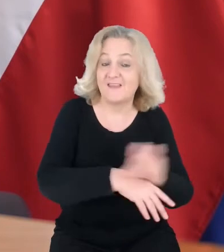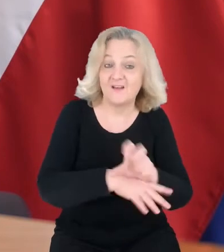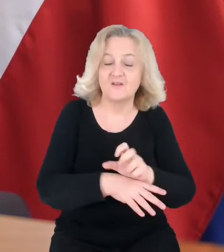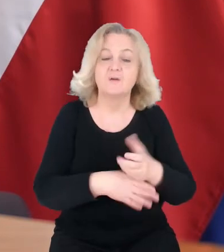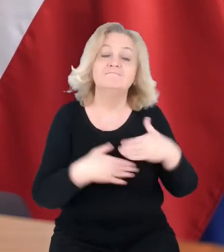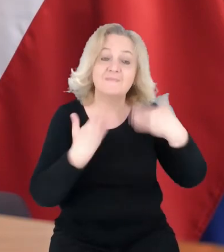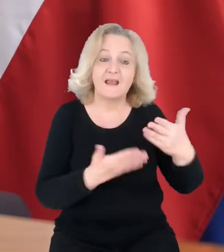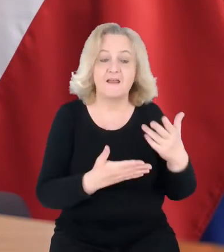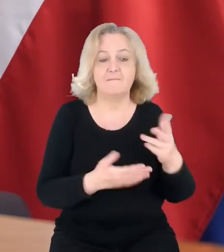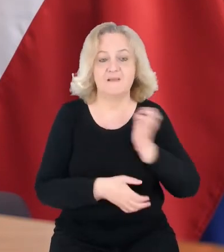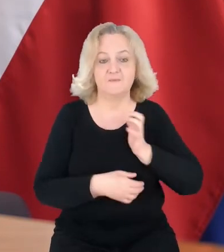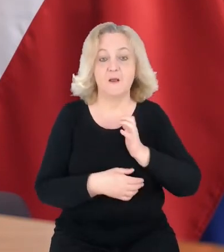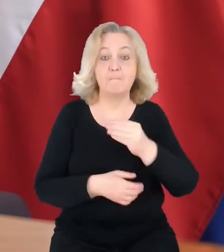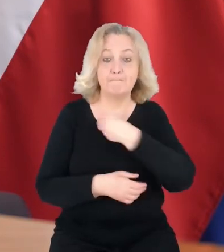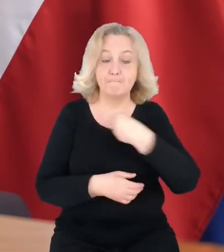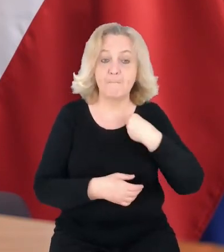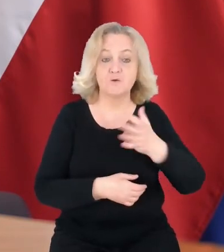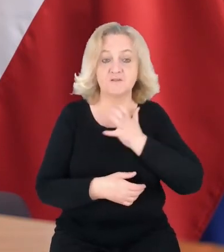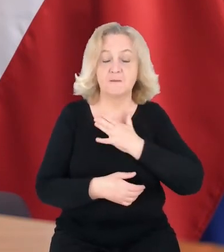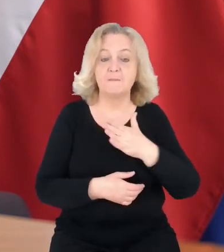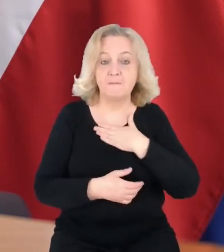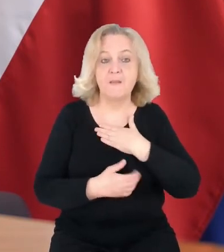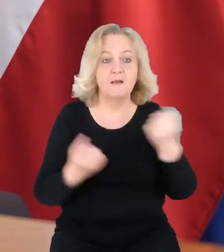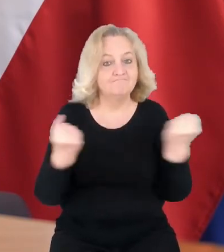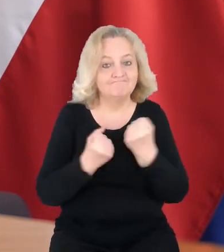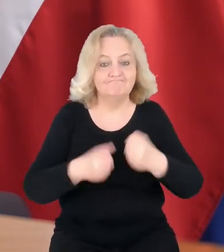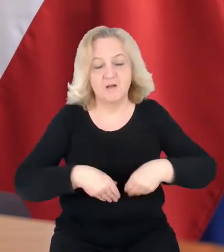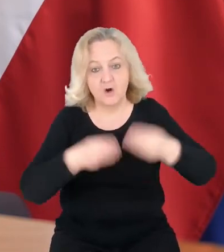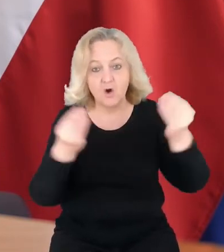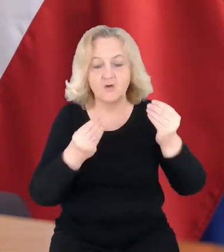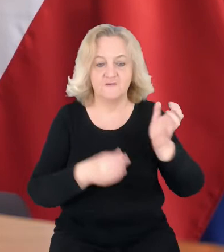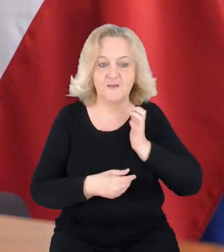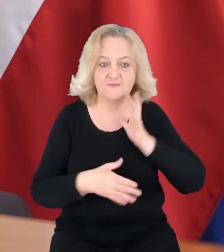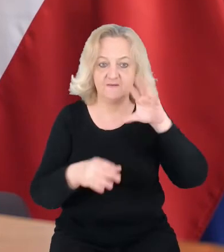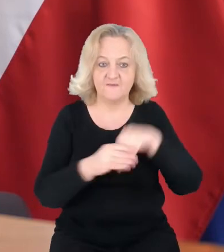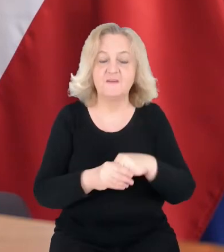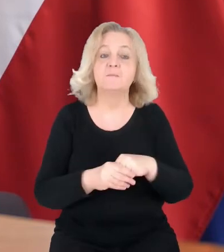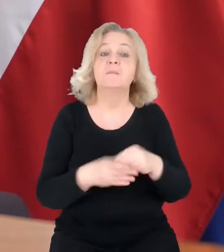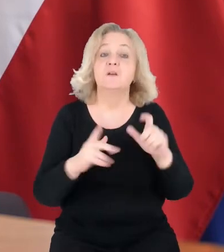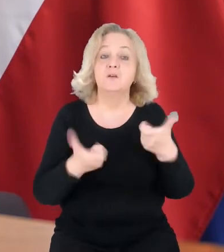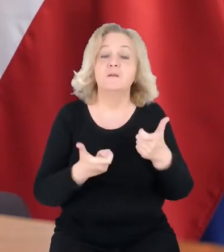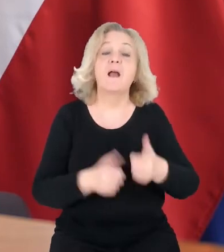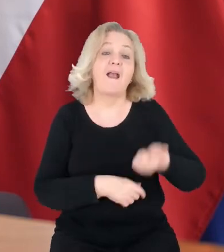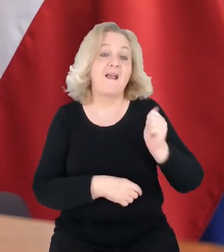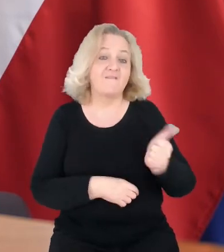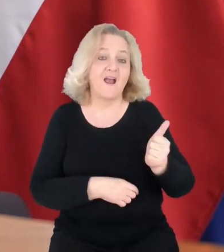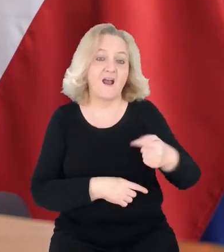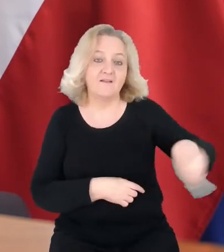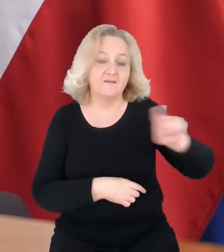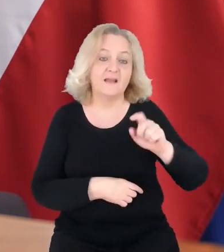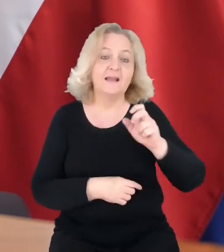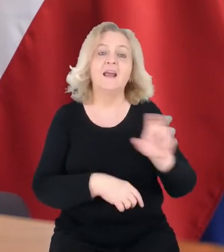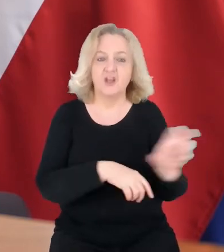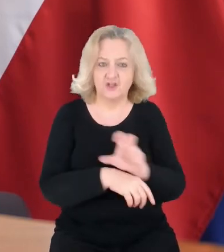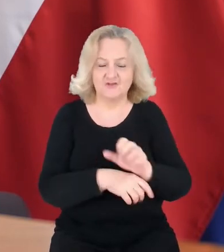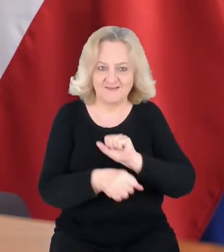bezpieczeństwu. W Polsce mamy duży potencjał rozwoju sektora bezpieczeństwa, między innymi dzięki wykwalifikowanej kadrze inżynierskiej